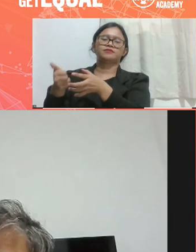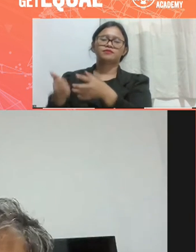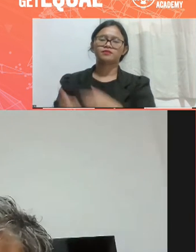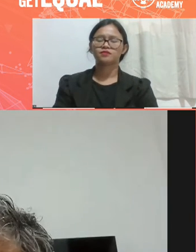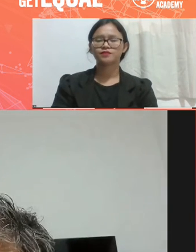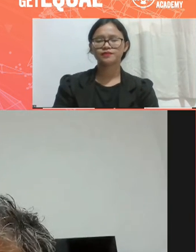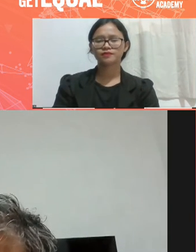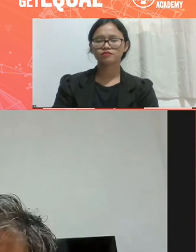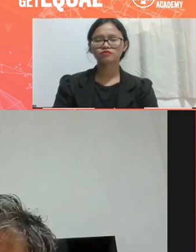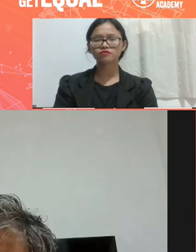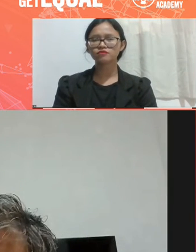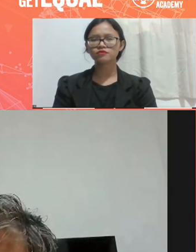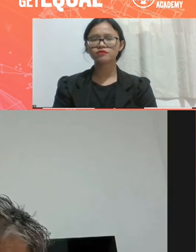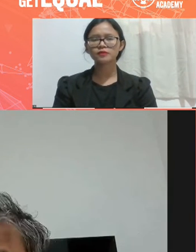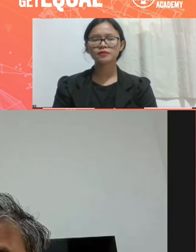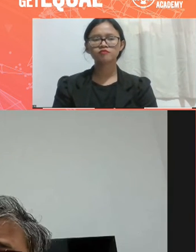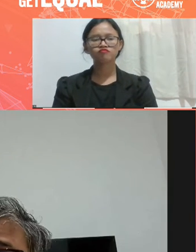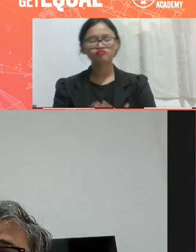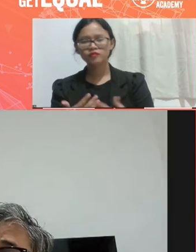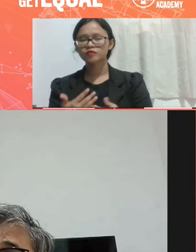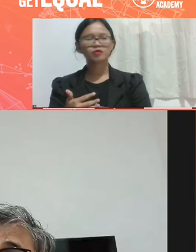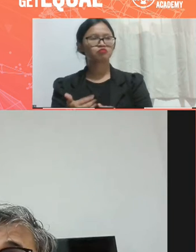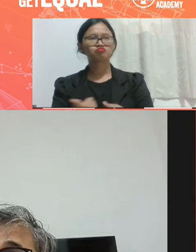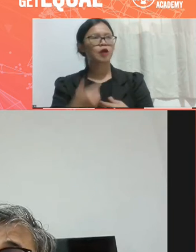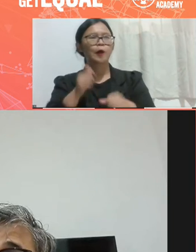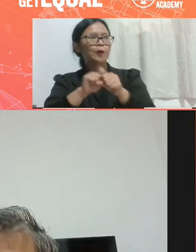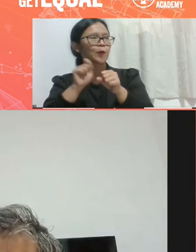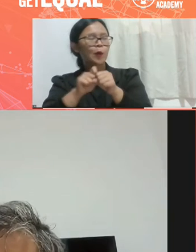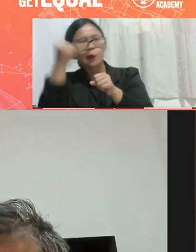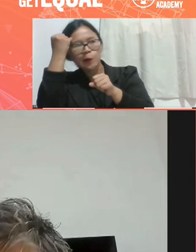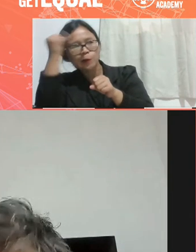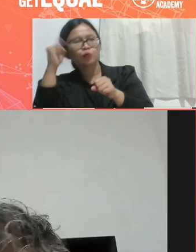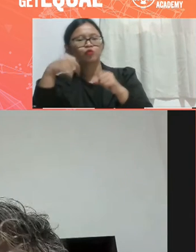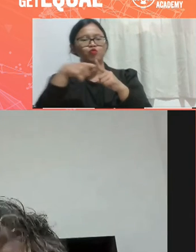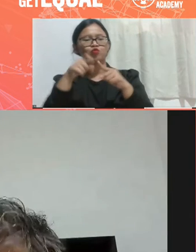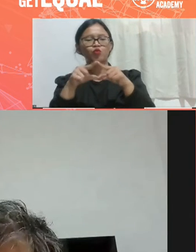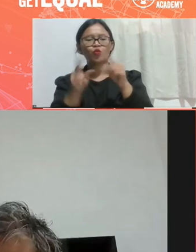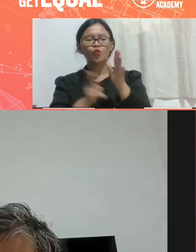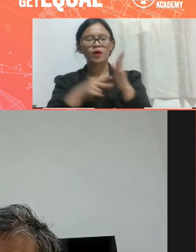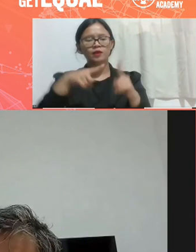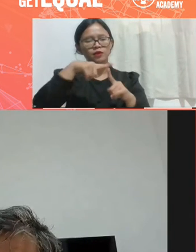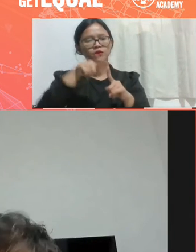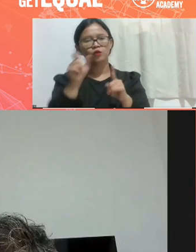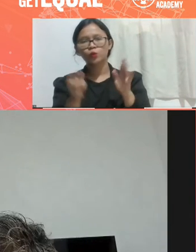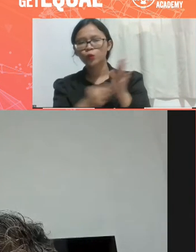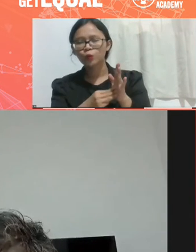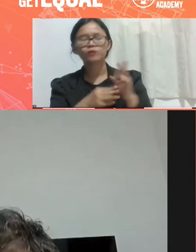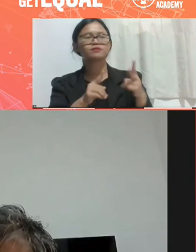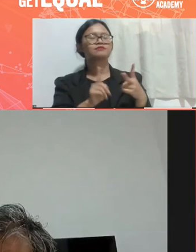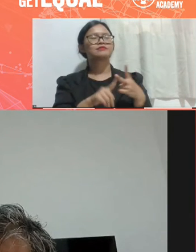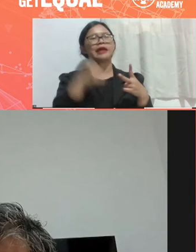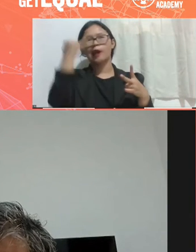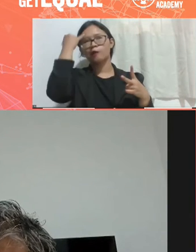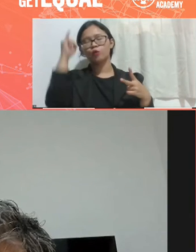artificial intelligence atau kecerdasan buatan, ada ilmu kuantum mekanik, ada ilmu